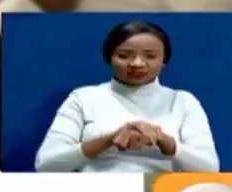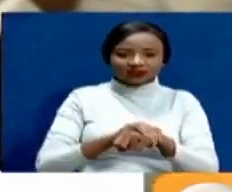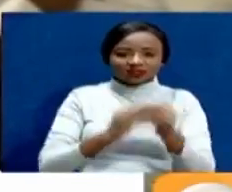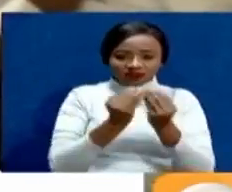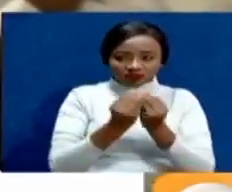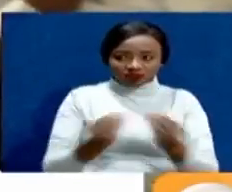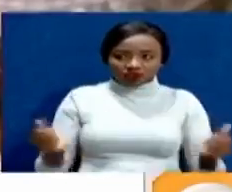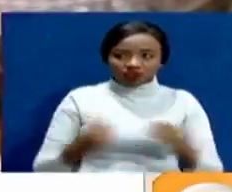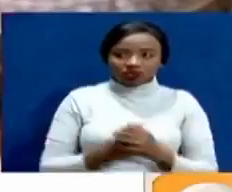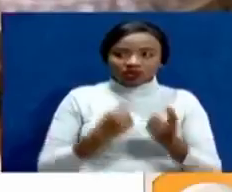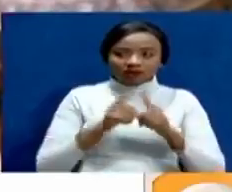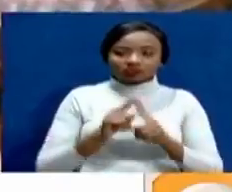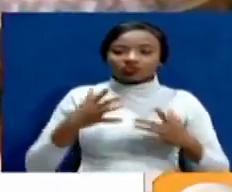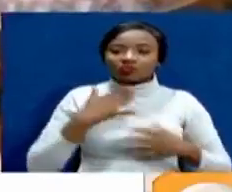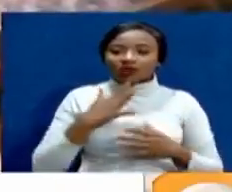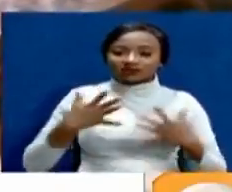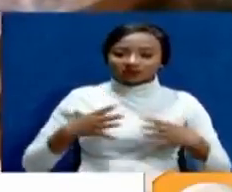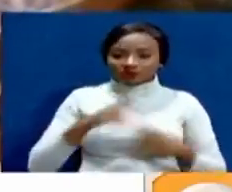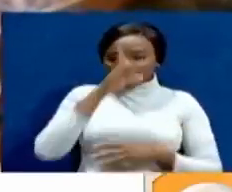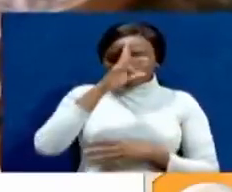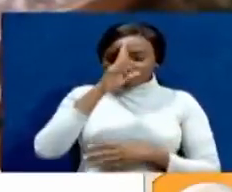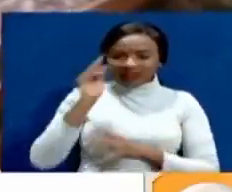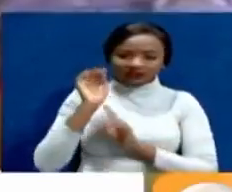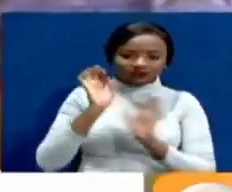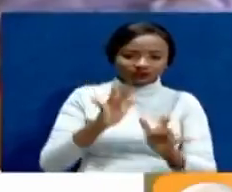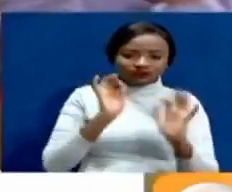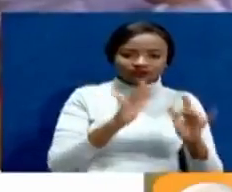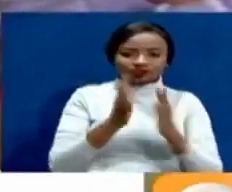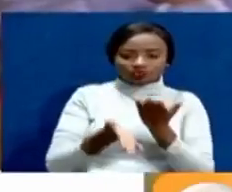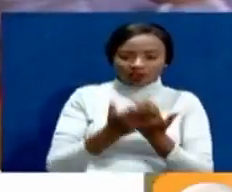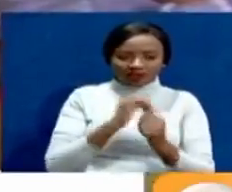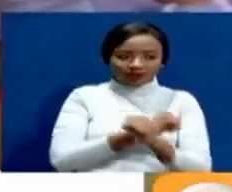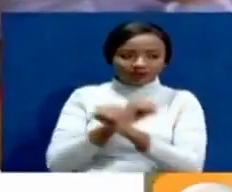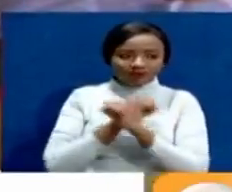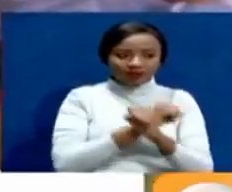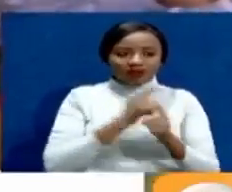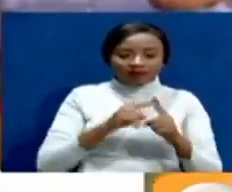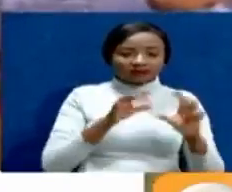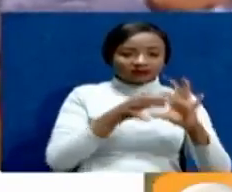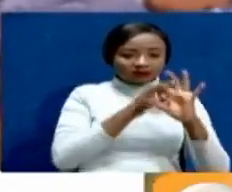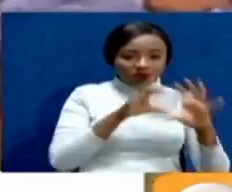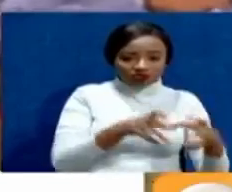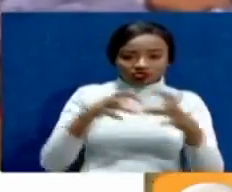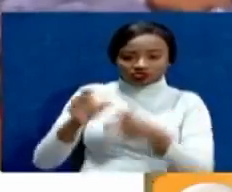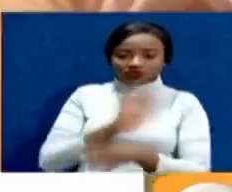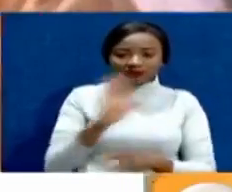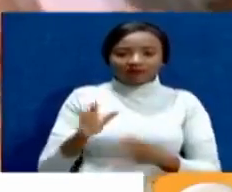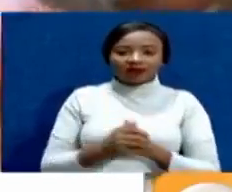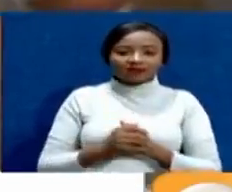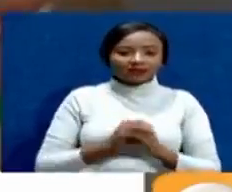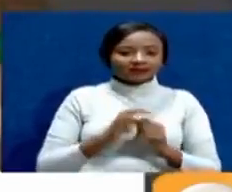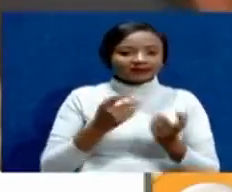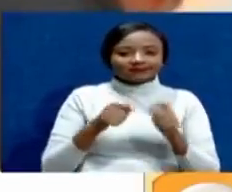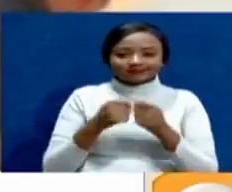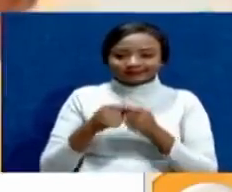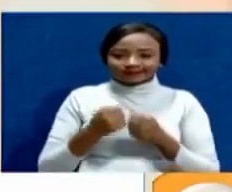wamewataka maafisa wa polisi kuimarisha doria ili kuzuia maafa zaidi. Na jamii za Garre na Murule zimekuwa zikizozania ardhi na malisho ya